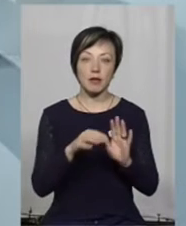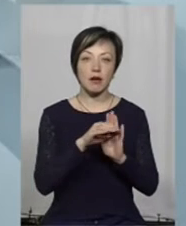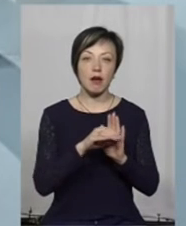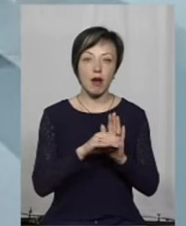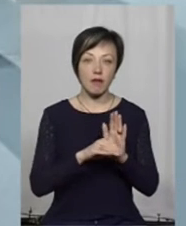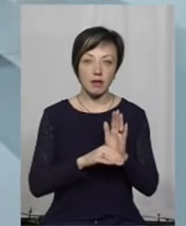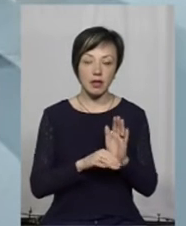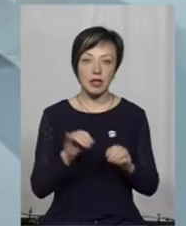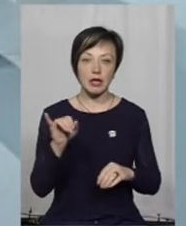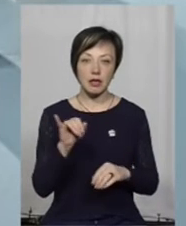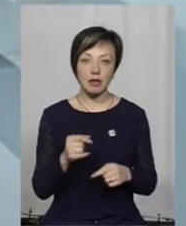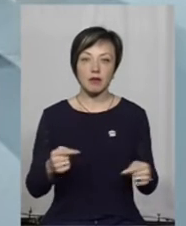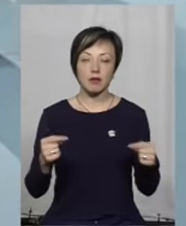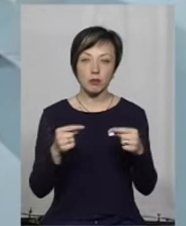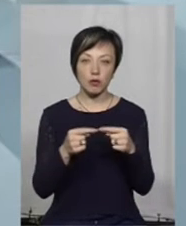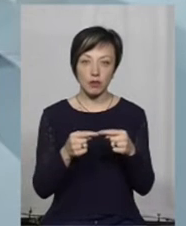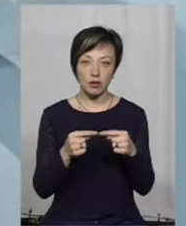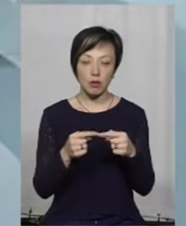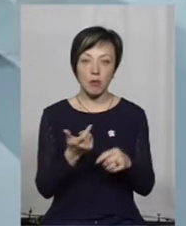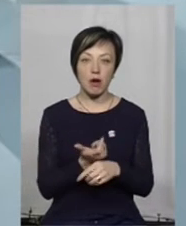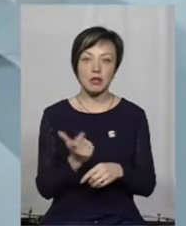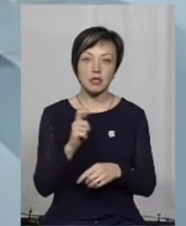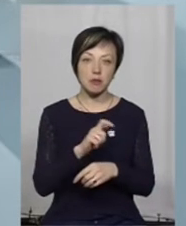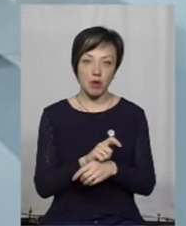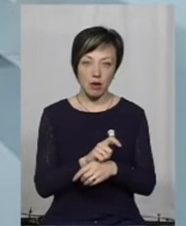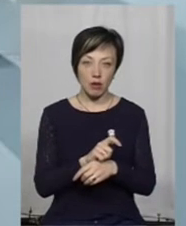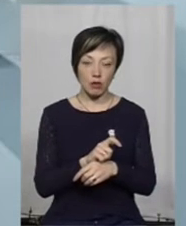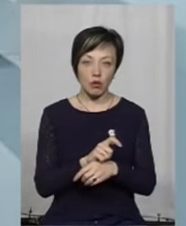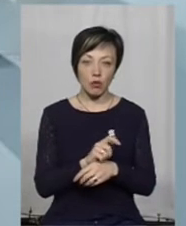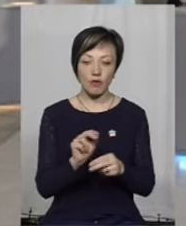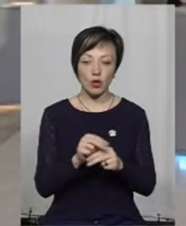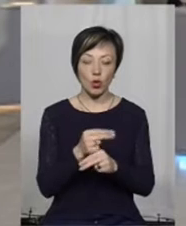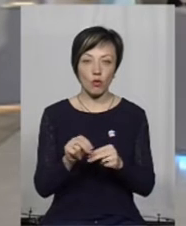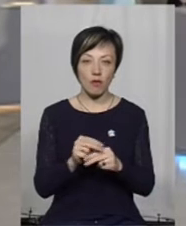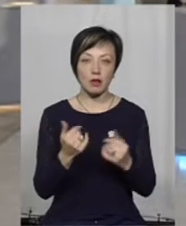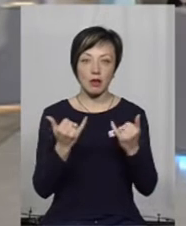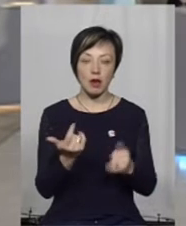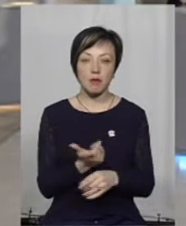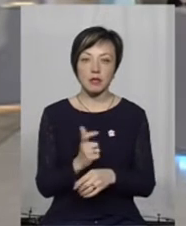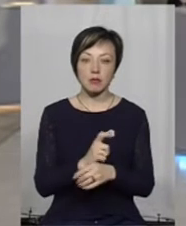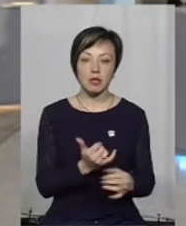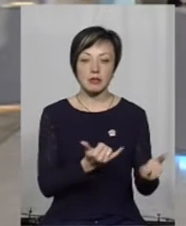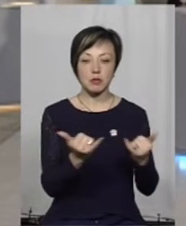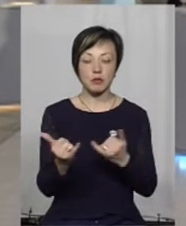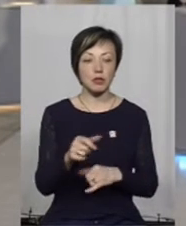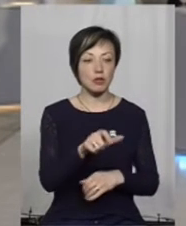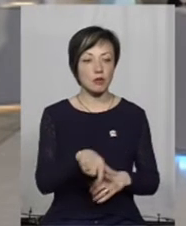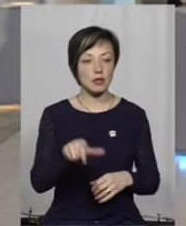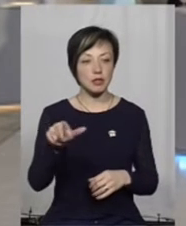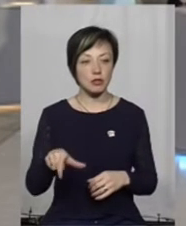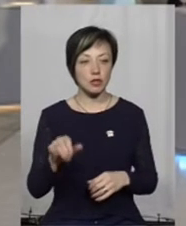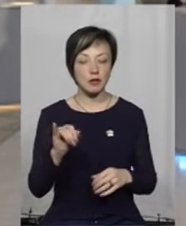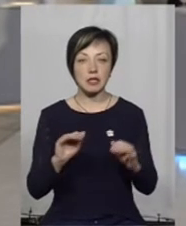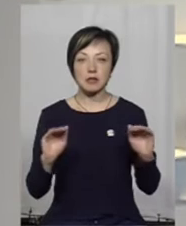графіки і, відповідно, максимально відкоригувати для максимального забезпечення і пасажирів, ну